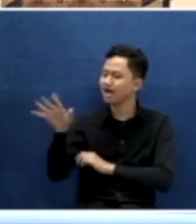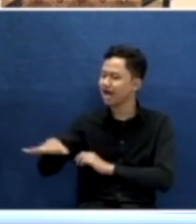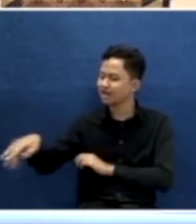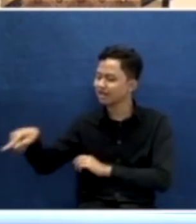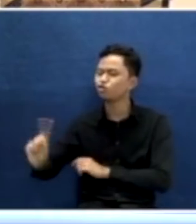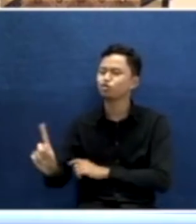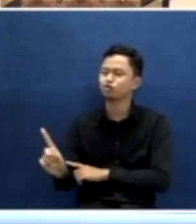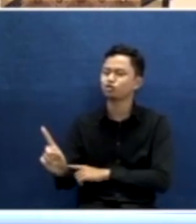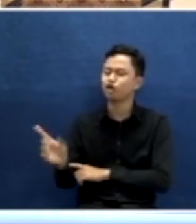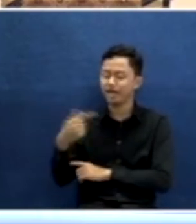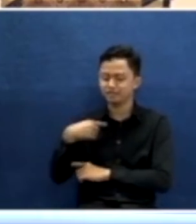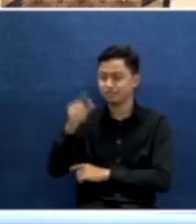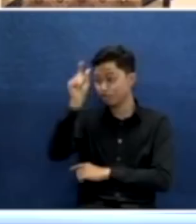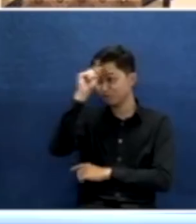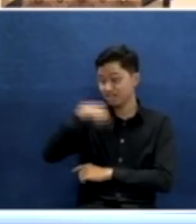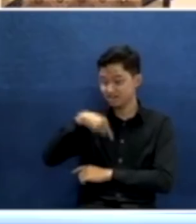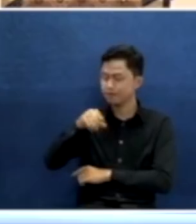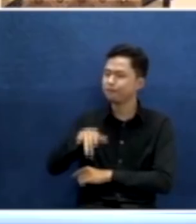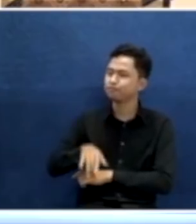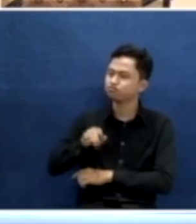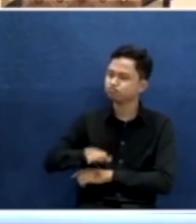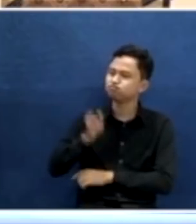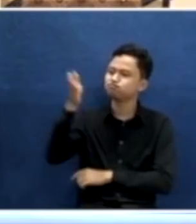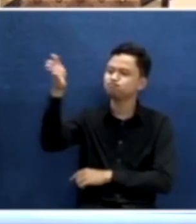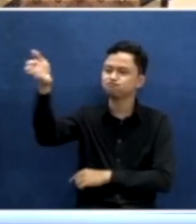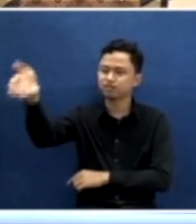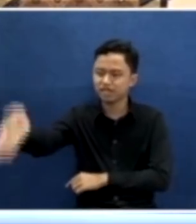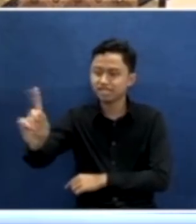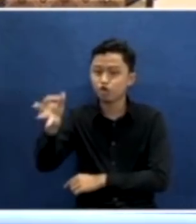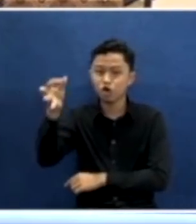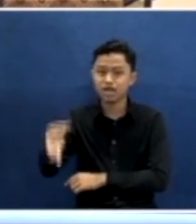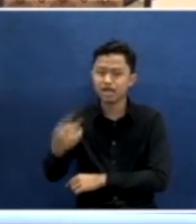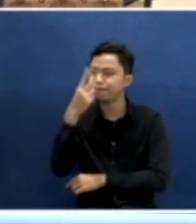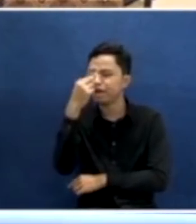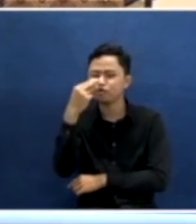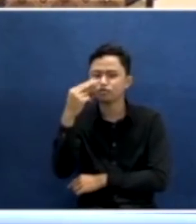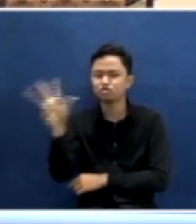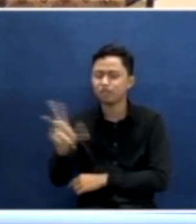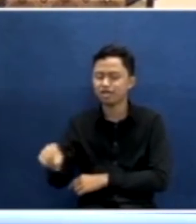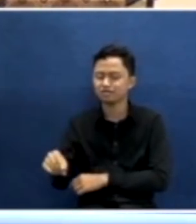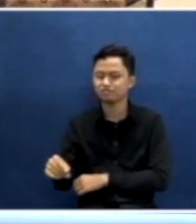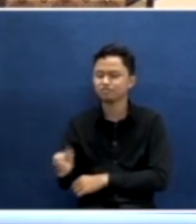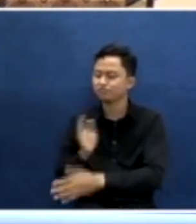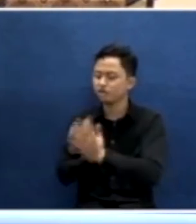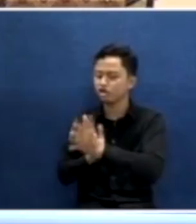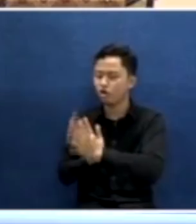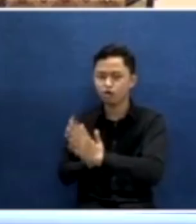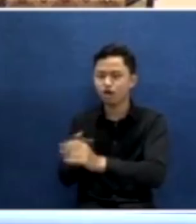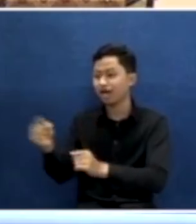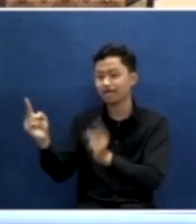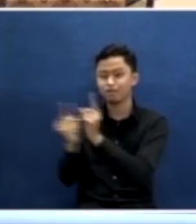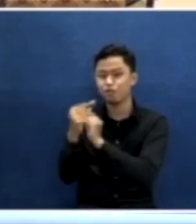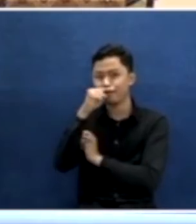pergi beliau ke salah satu kota di Bandung salah satu kota di Jabar di Bandung ketemu orang tuanya ngobrol dengan orang tuanya